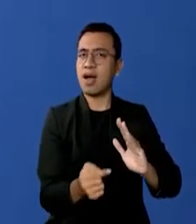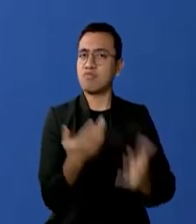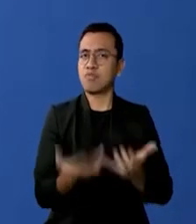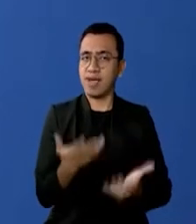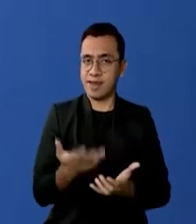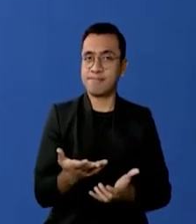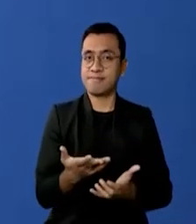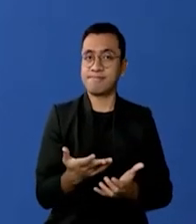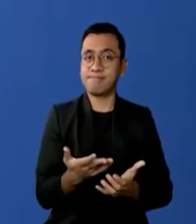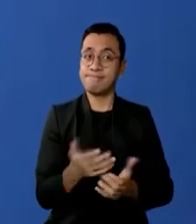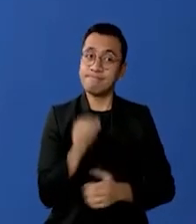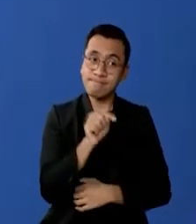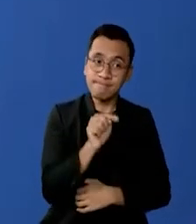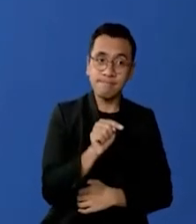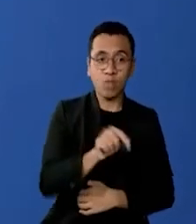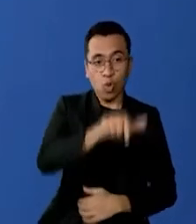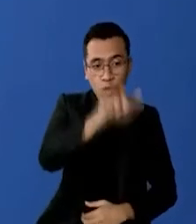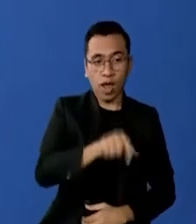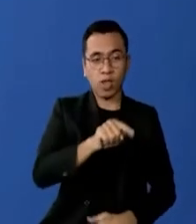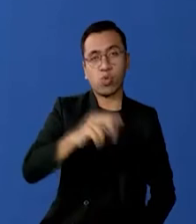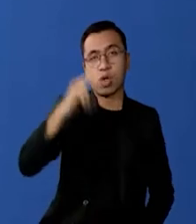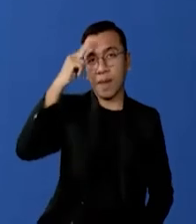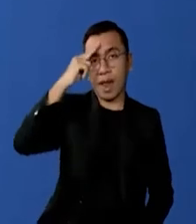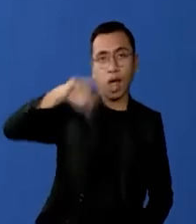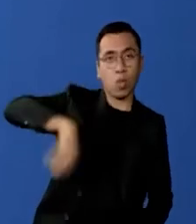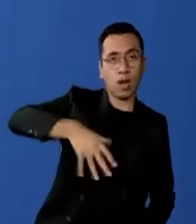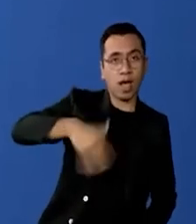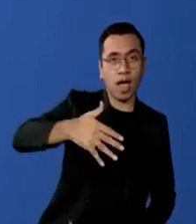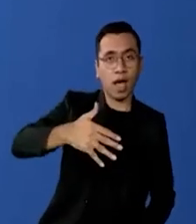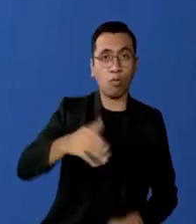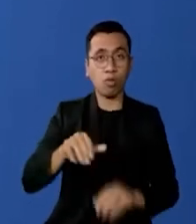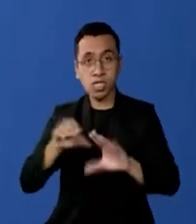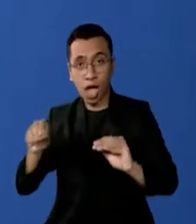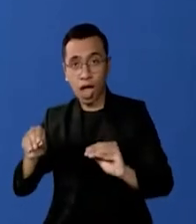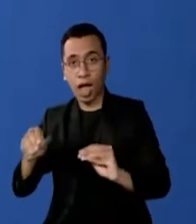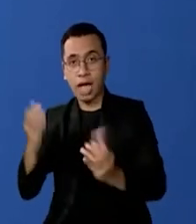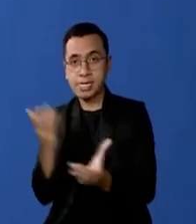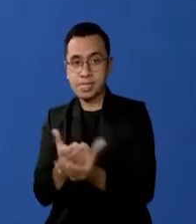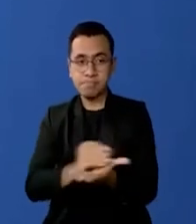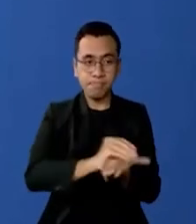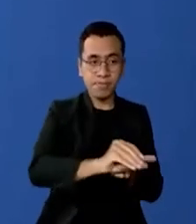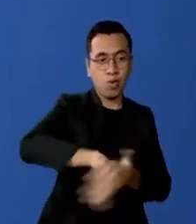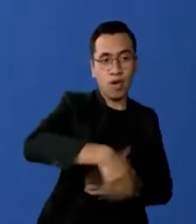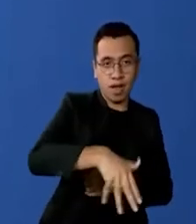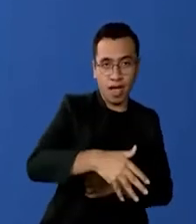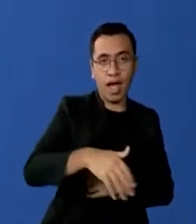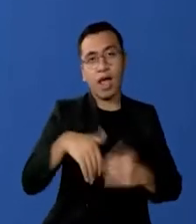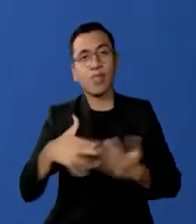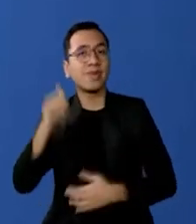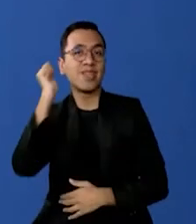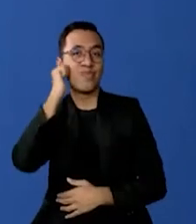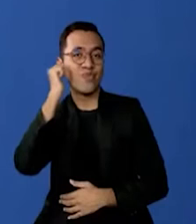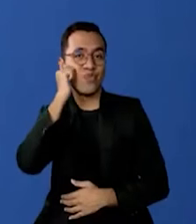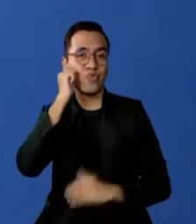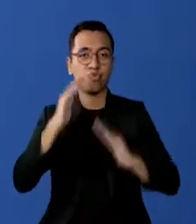ataukah mereka itu pemimpin rumah tangga itu ia mencerna serta ataupun ibu rumah